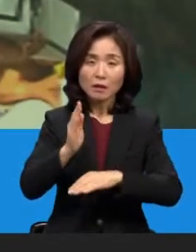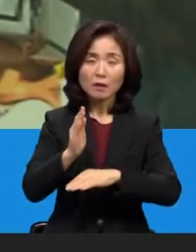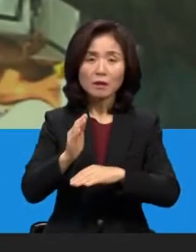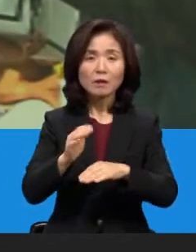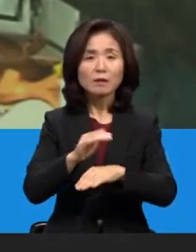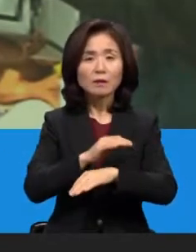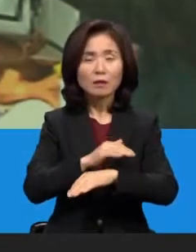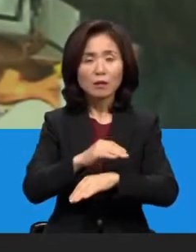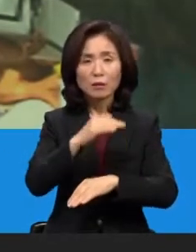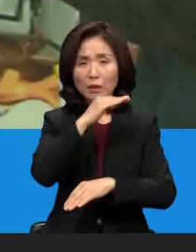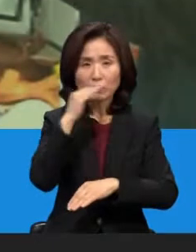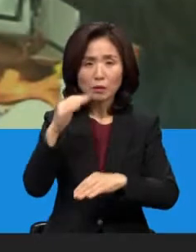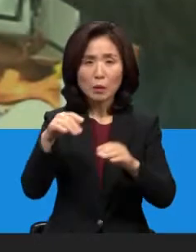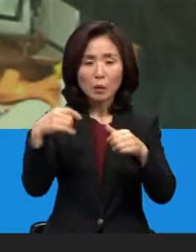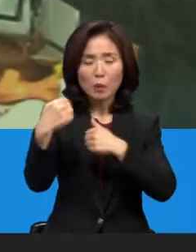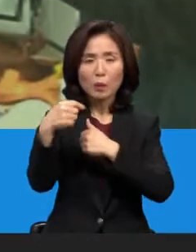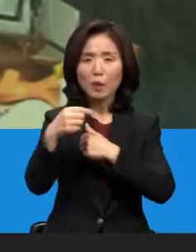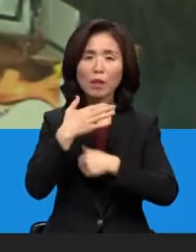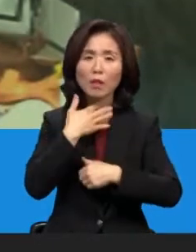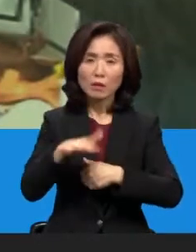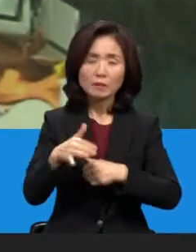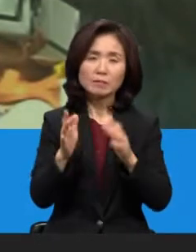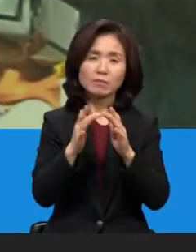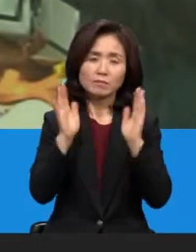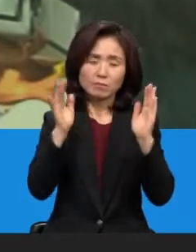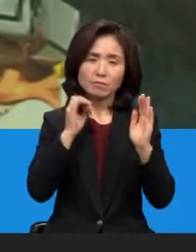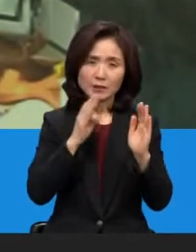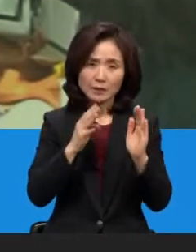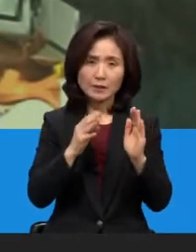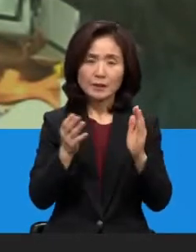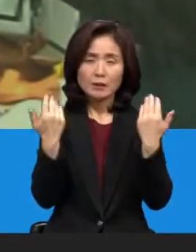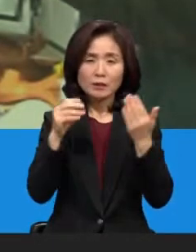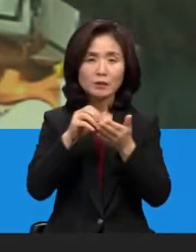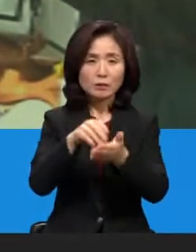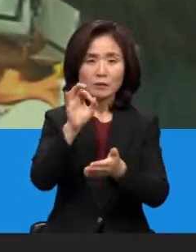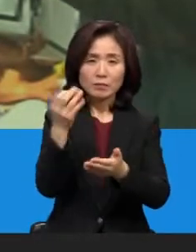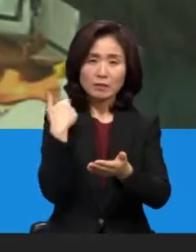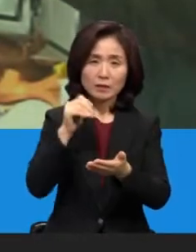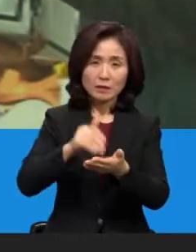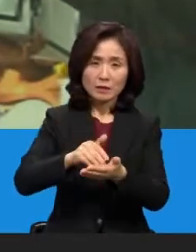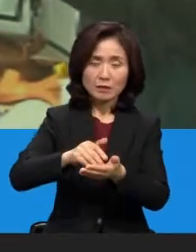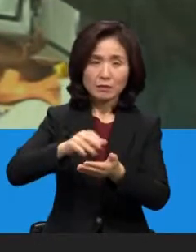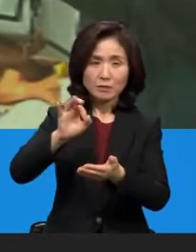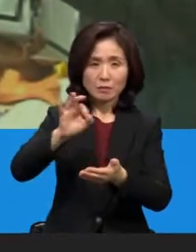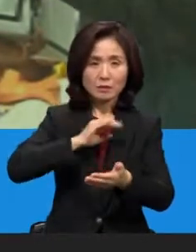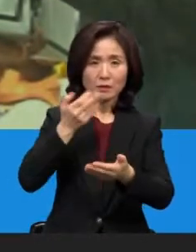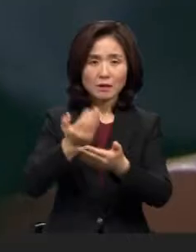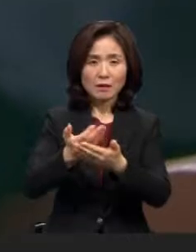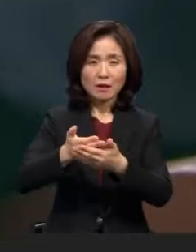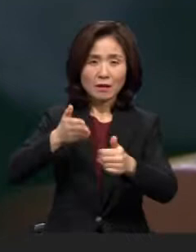받지 못했다며 등록금 반환을 요구하고 있습니다. 서진석 기자의 보도입니다.